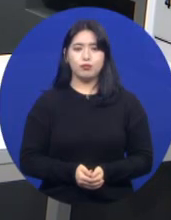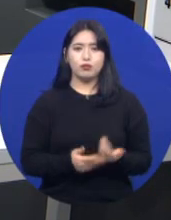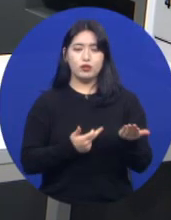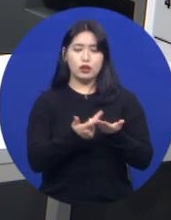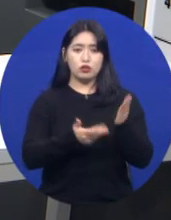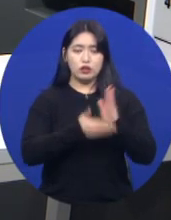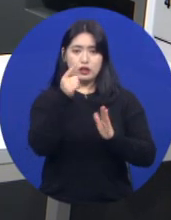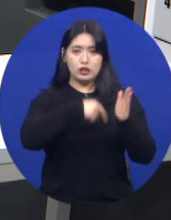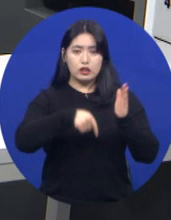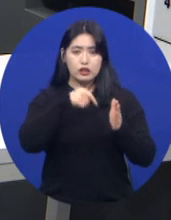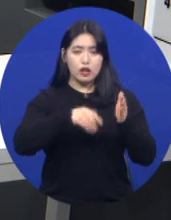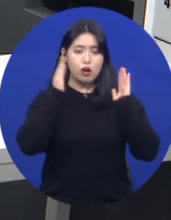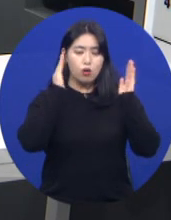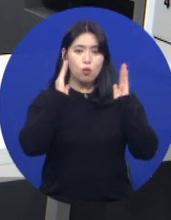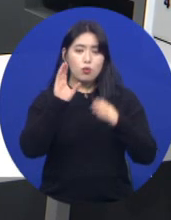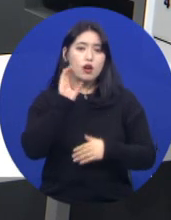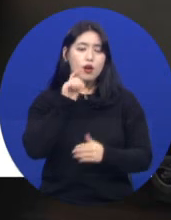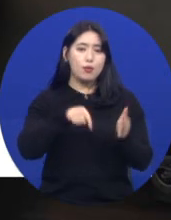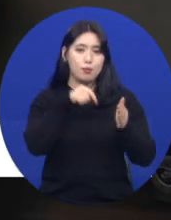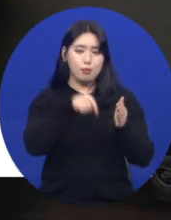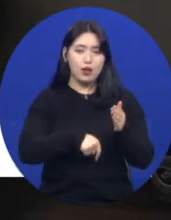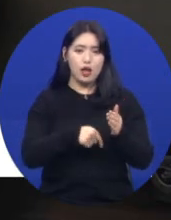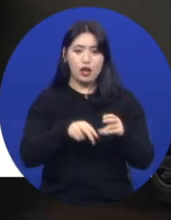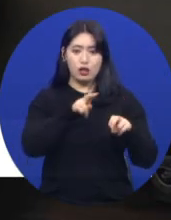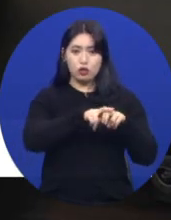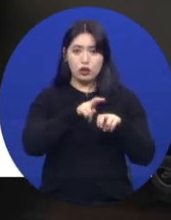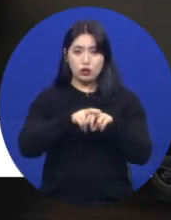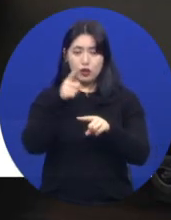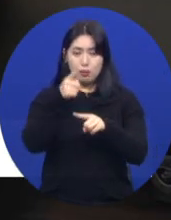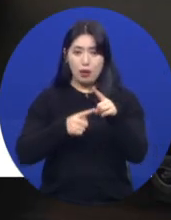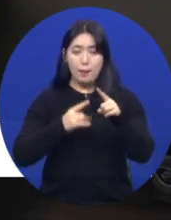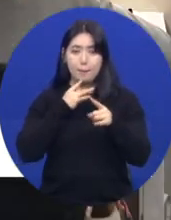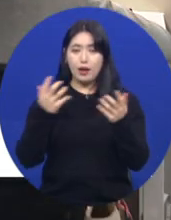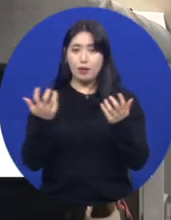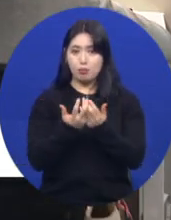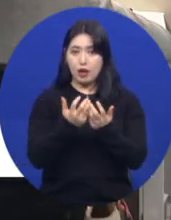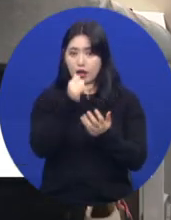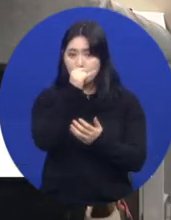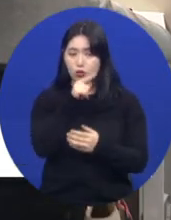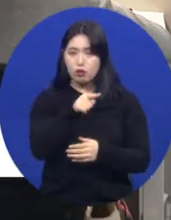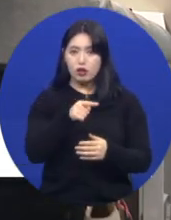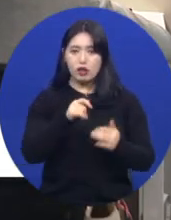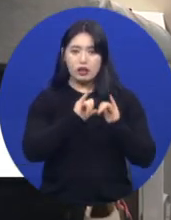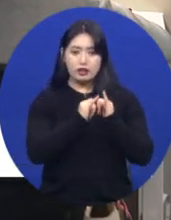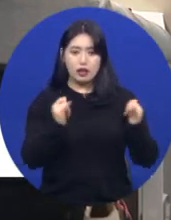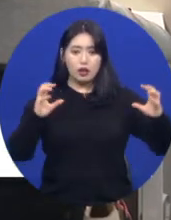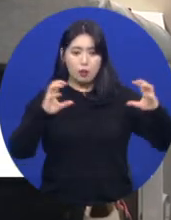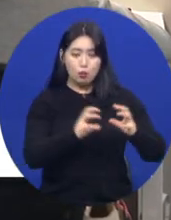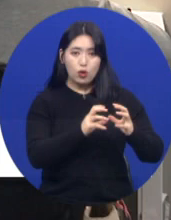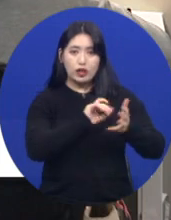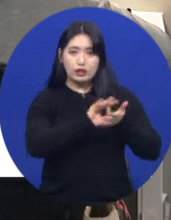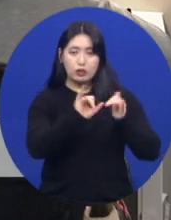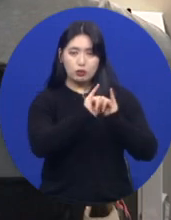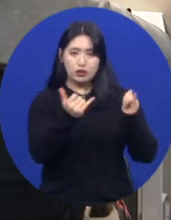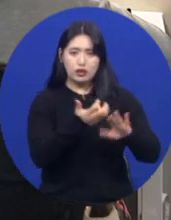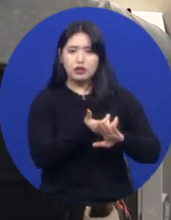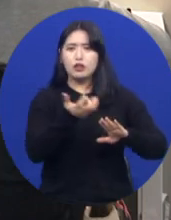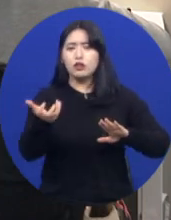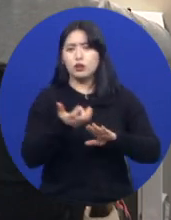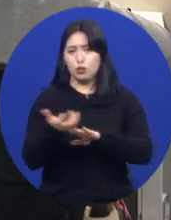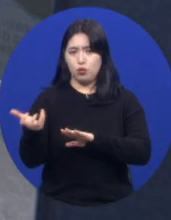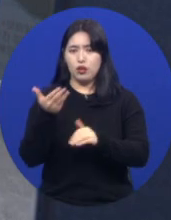제주시 4 1 스터디카페 좌석이 절반만 차 있고 이 램과 모여 앉은 이용자는 이동을 난